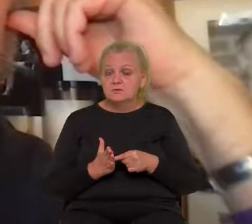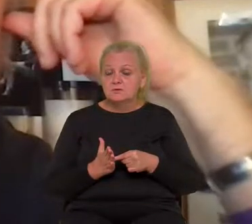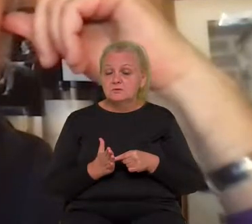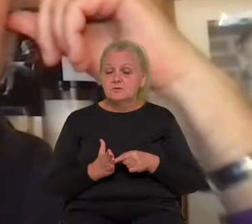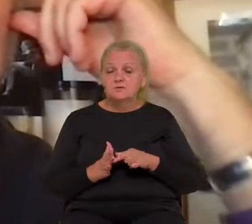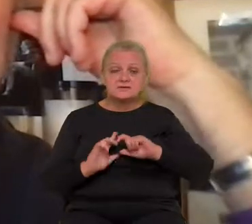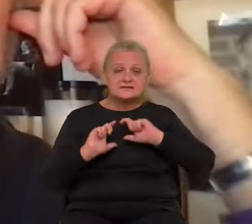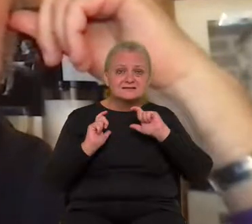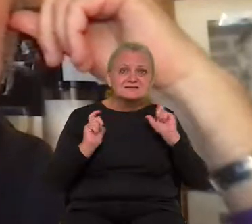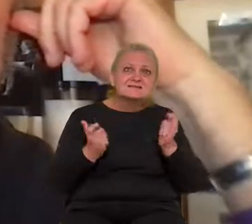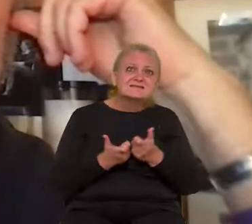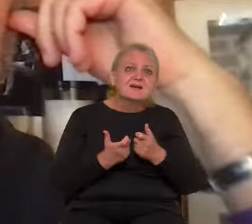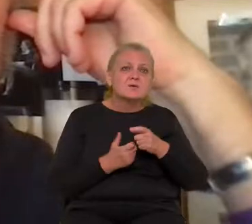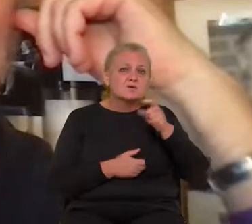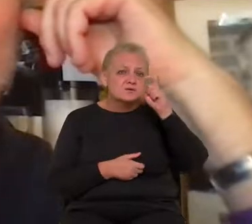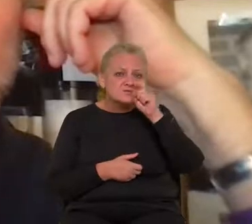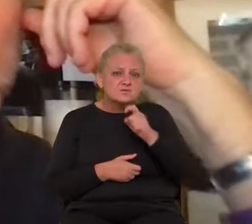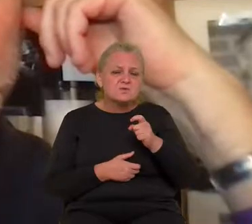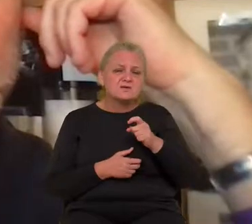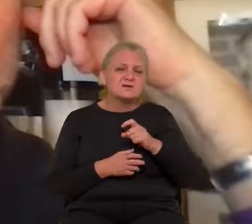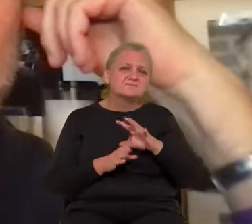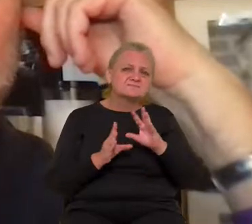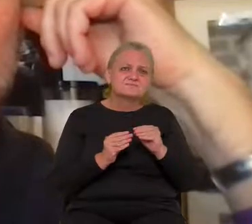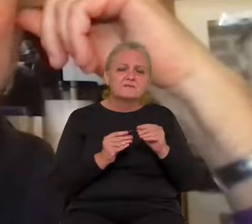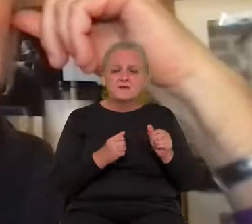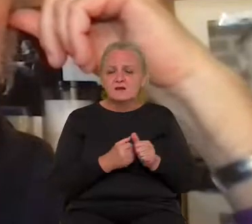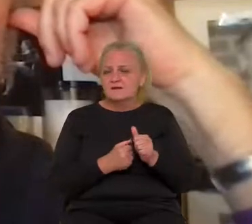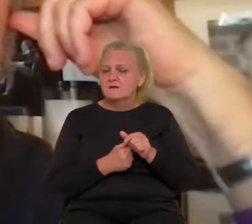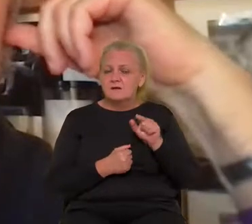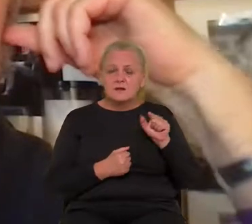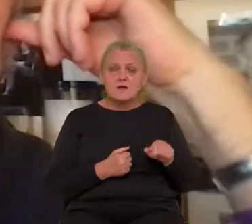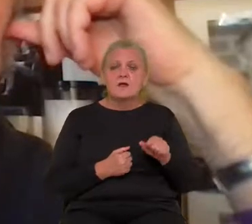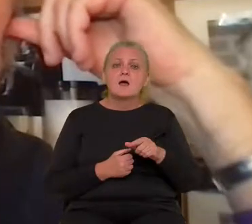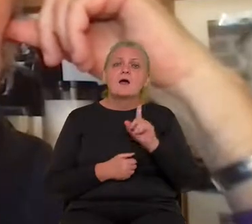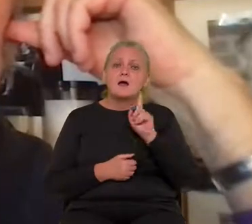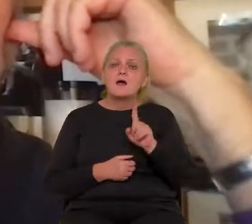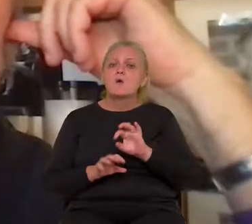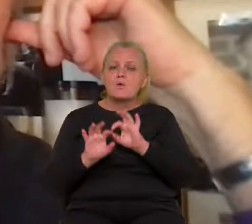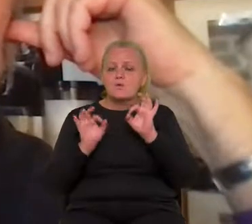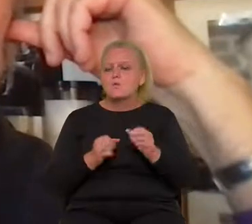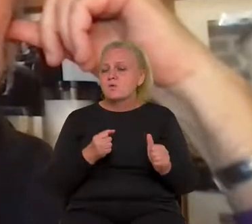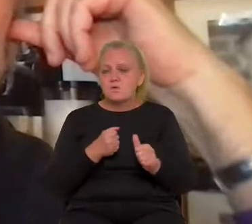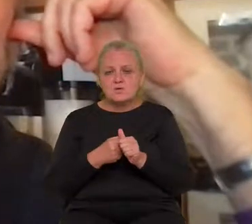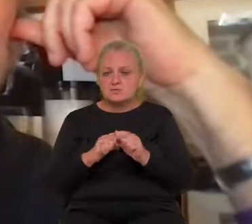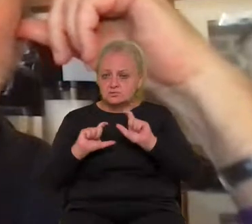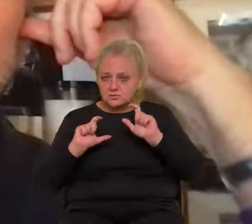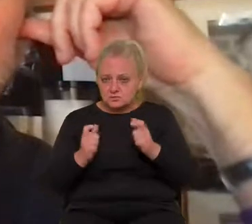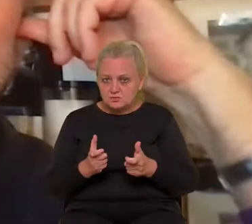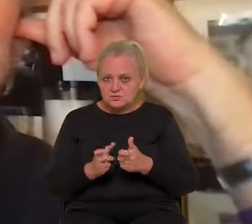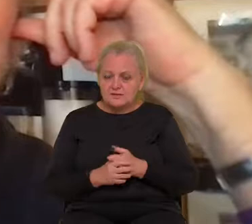tego całego zła, tych dowodów na całe to zło. Natomiast generalnie chodzi o to,